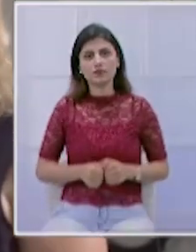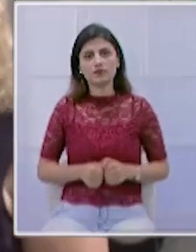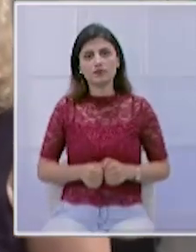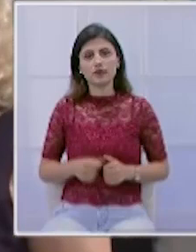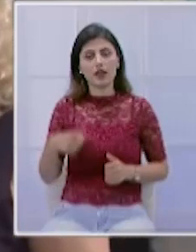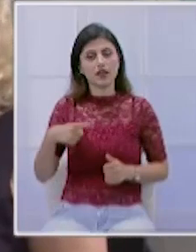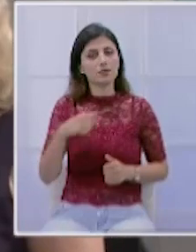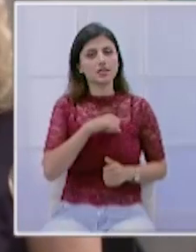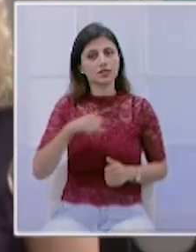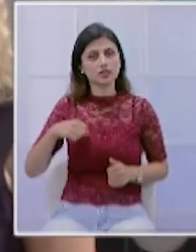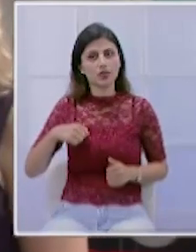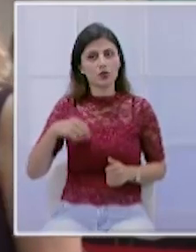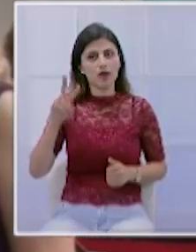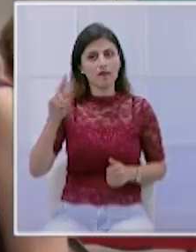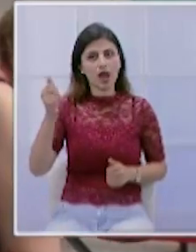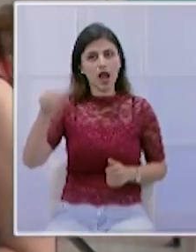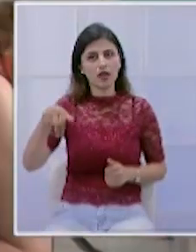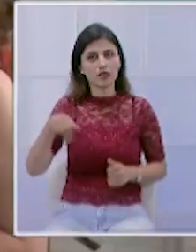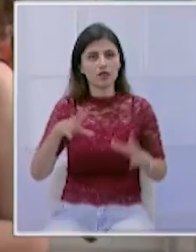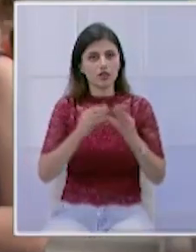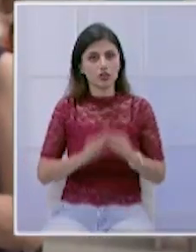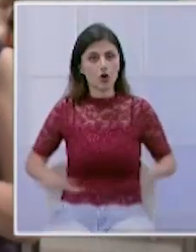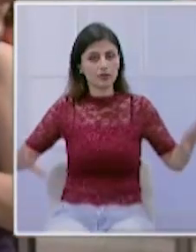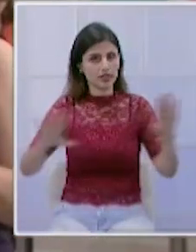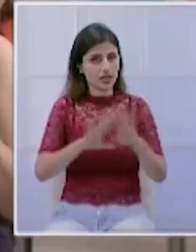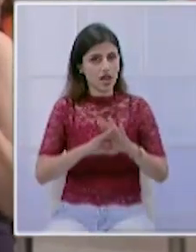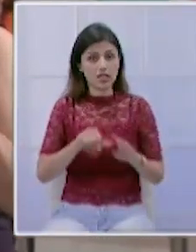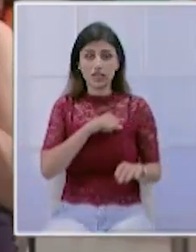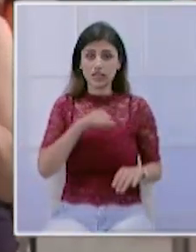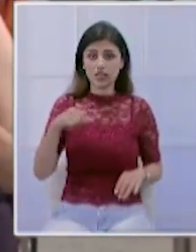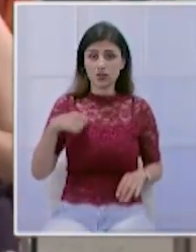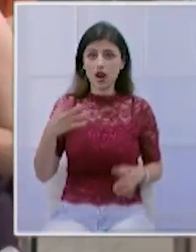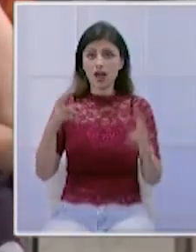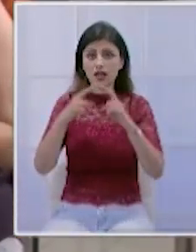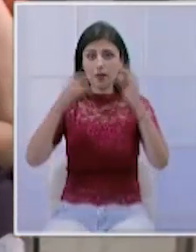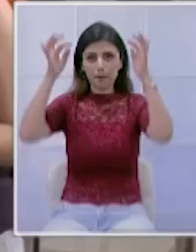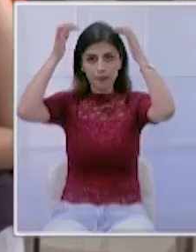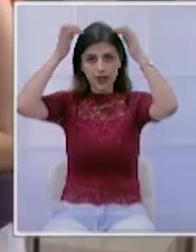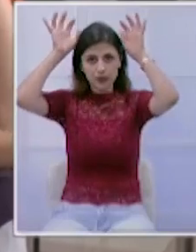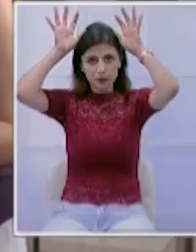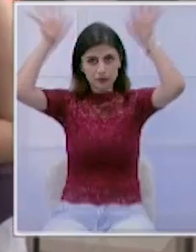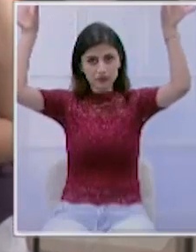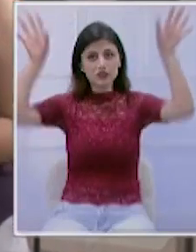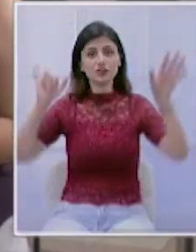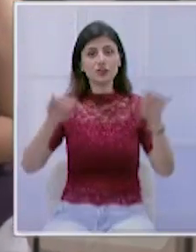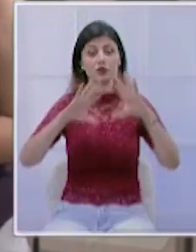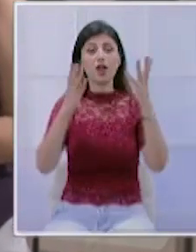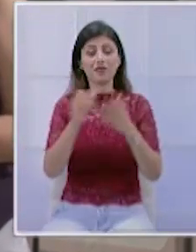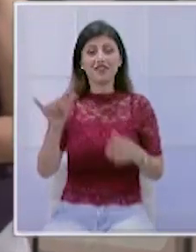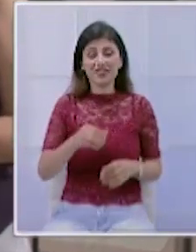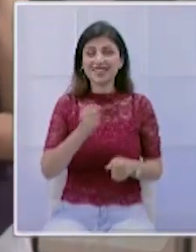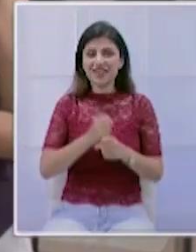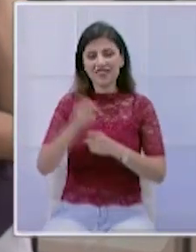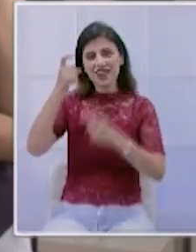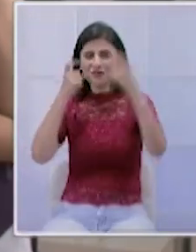România care electrizează părul și toată lumea vine să se coafeze instant la acest